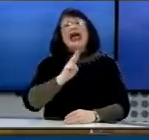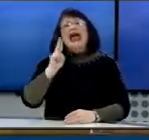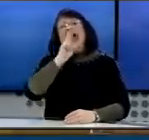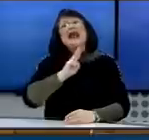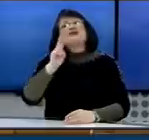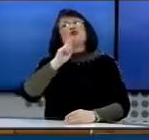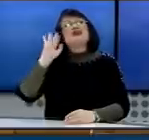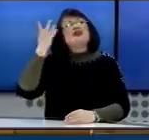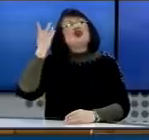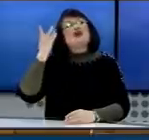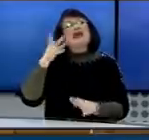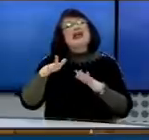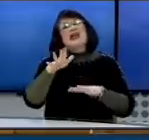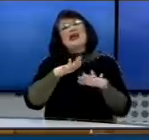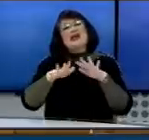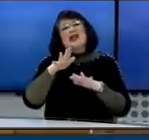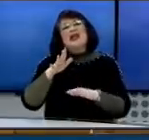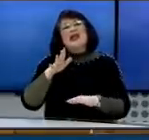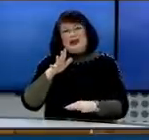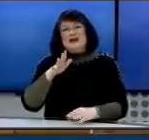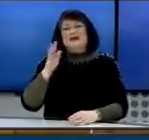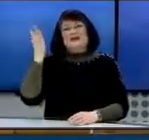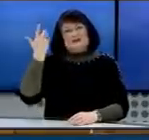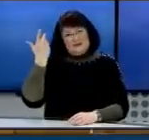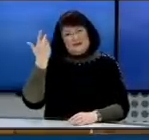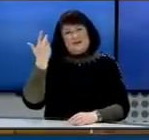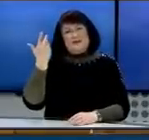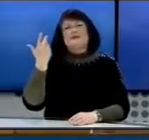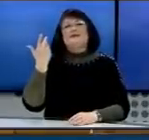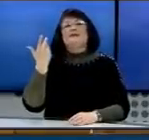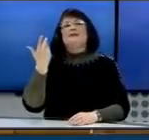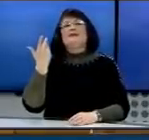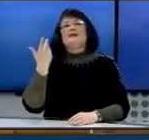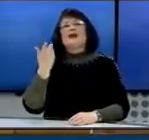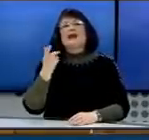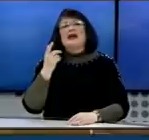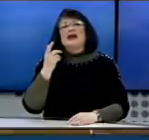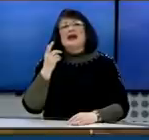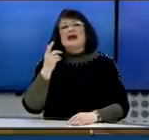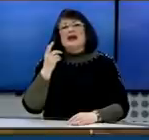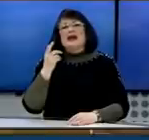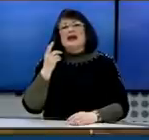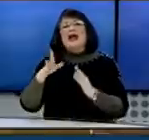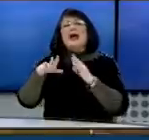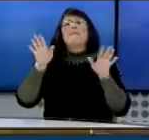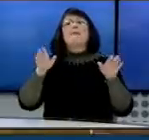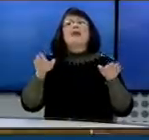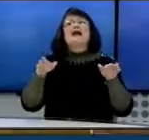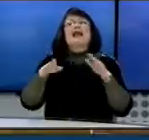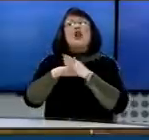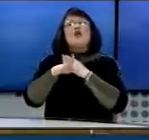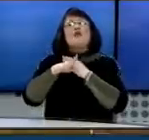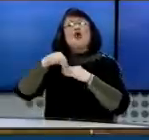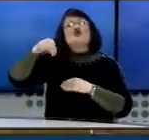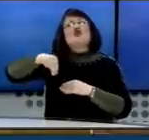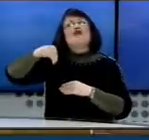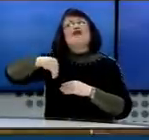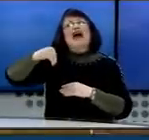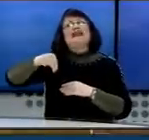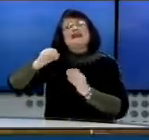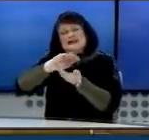της εποχής, υπουργός σας, αλλά για την αθλιέστερη σκευωρία με το όνομα Νοβάρτης.